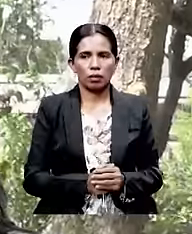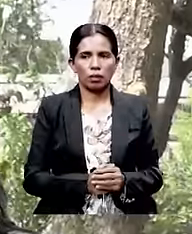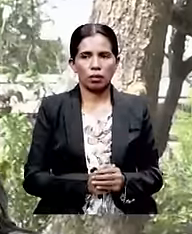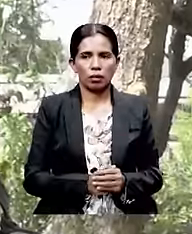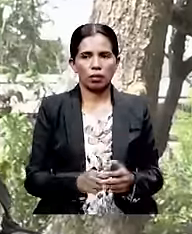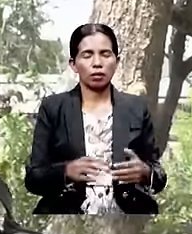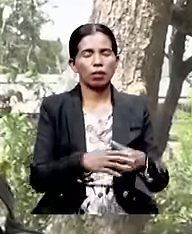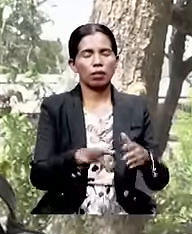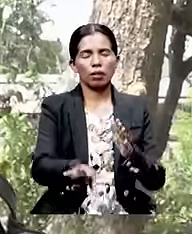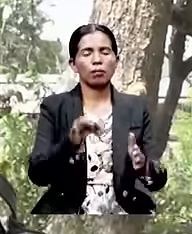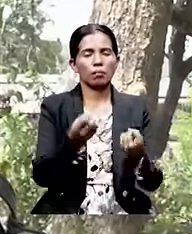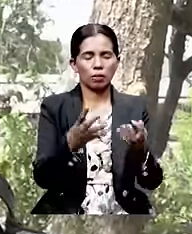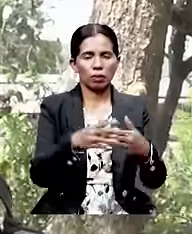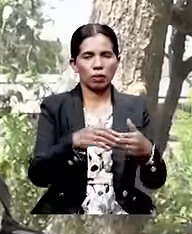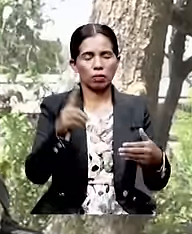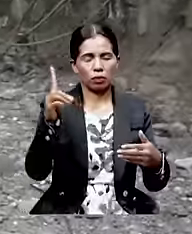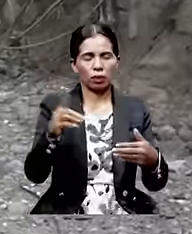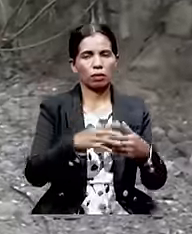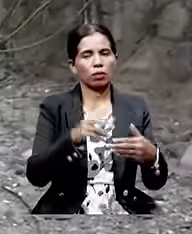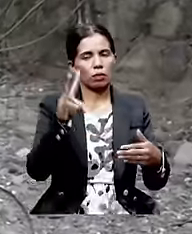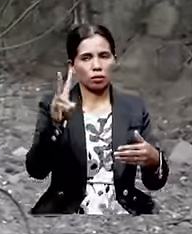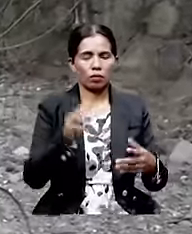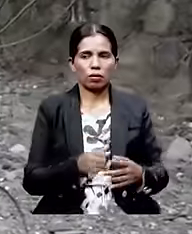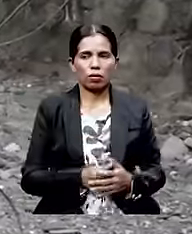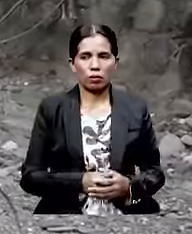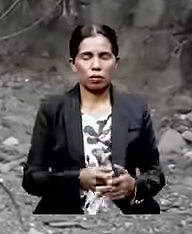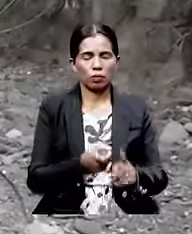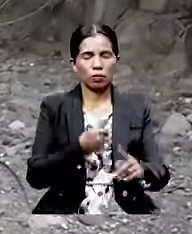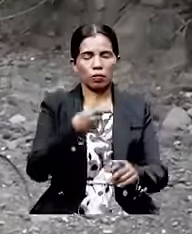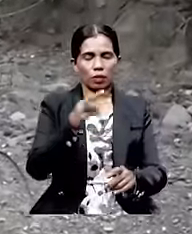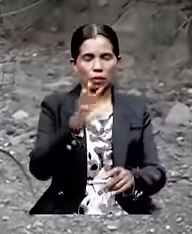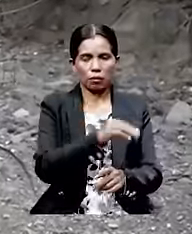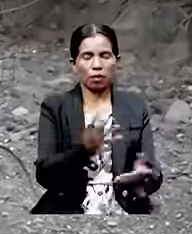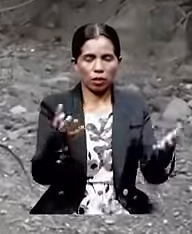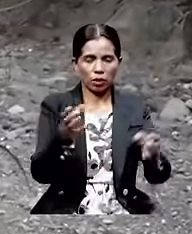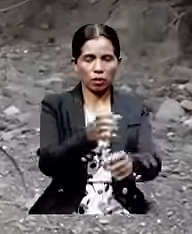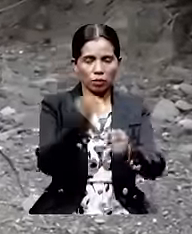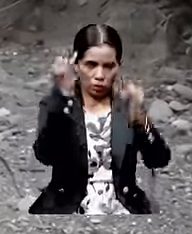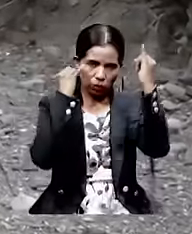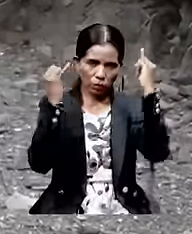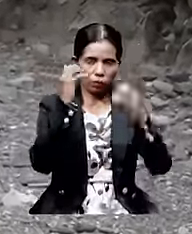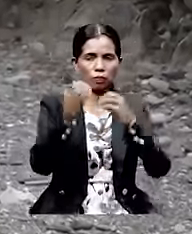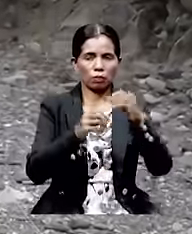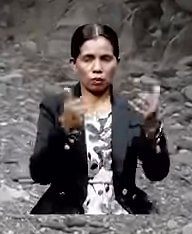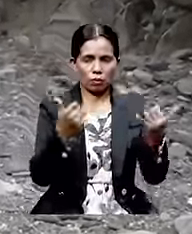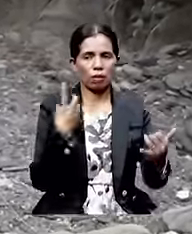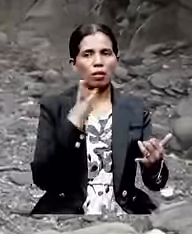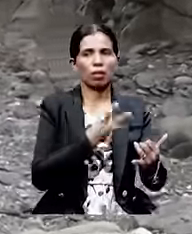ma $7 ne la heta barakli ne de parte usi jemen maya karak fat informasi kono be ne amasa